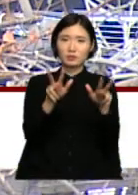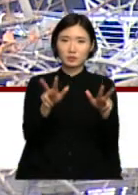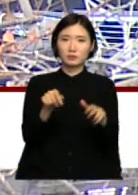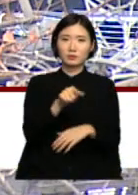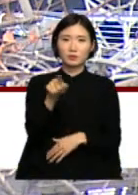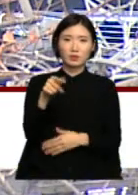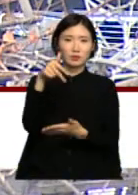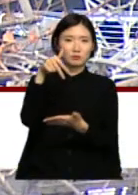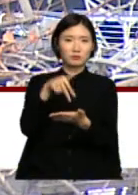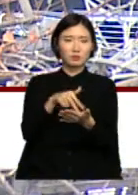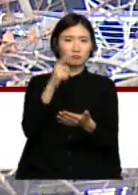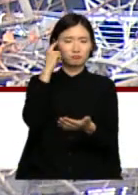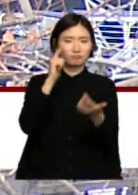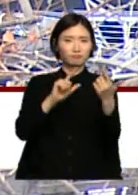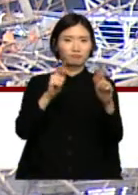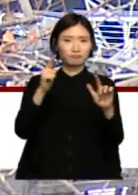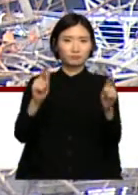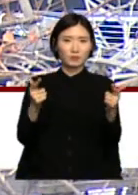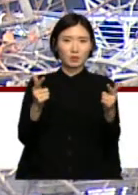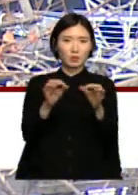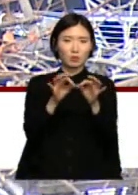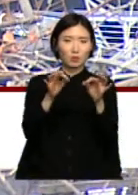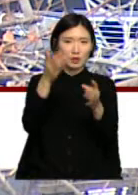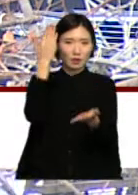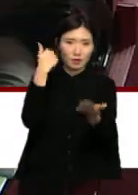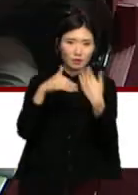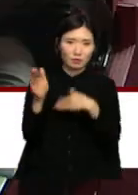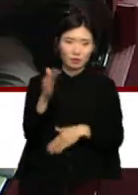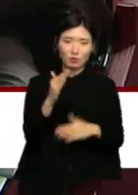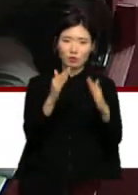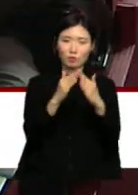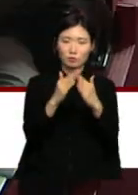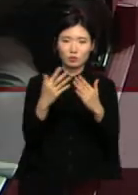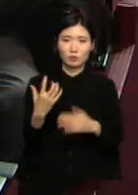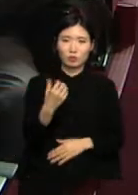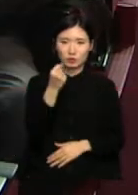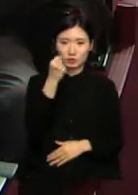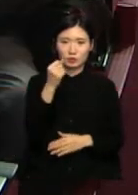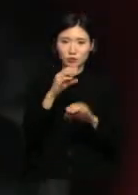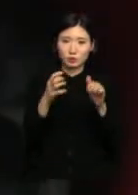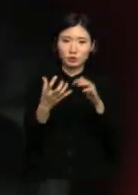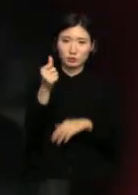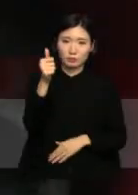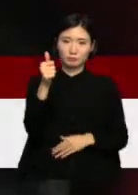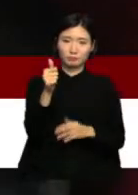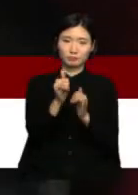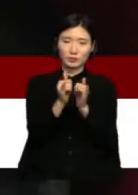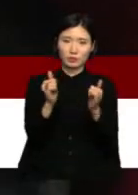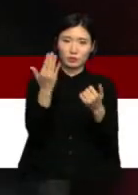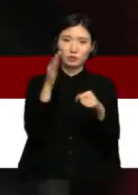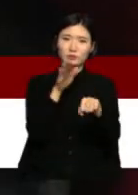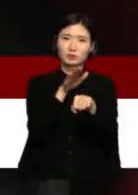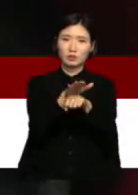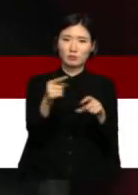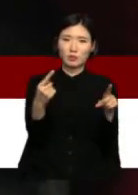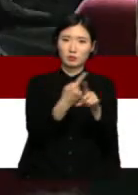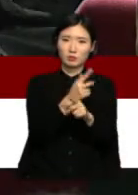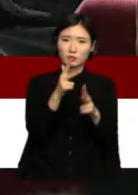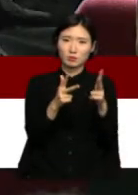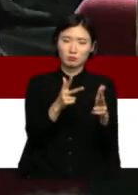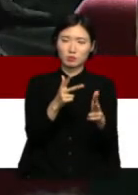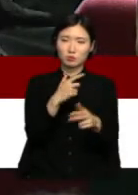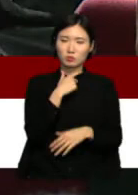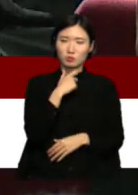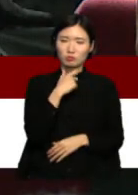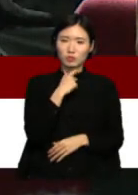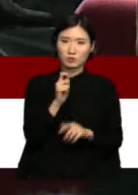이들의 입장은 제각각입니다. 수십 년 전부터 건물을 보유해온 토지 소유자들은 현대화 사업이 달갑지 않습니다.